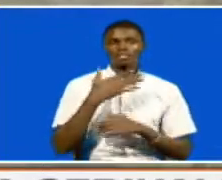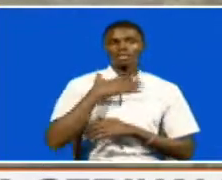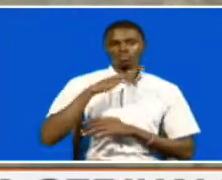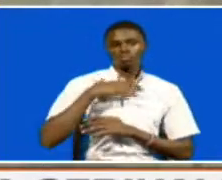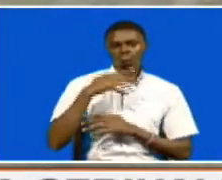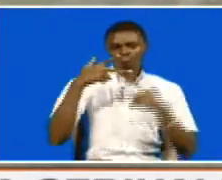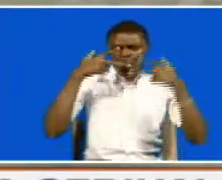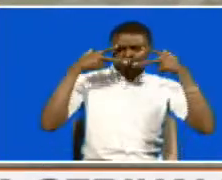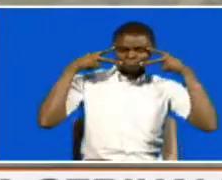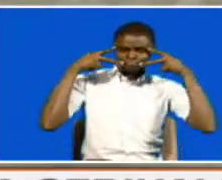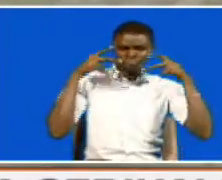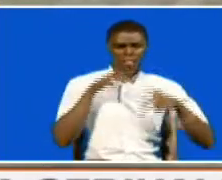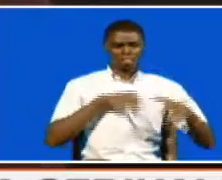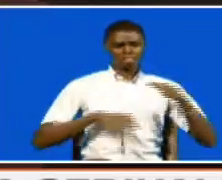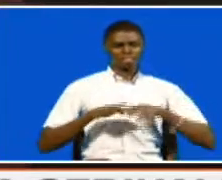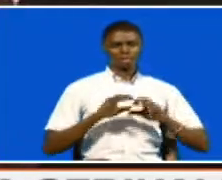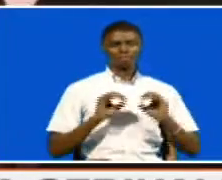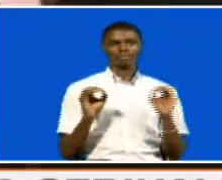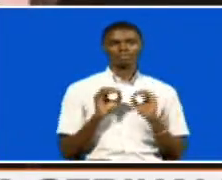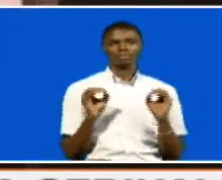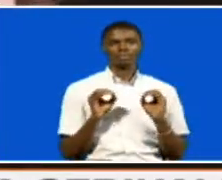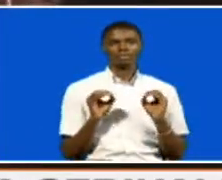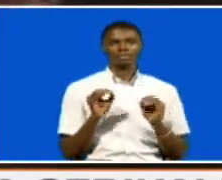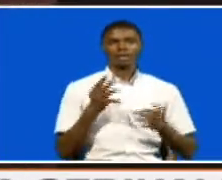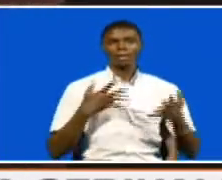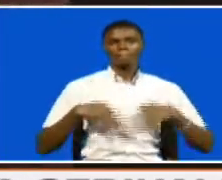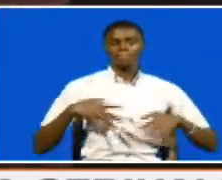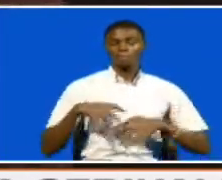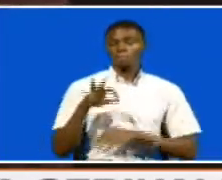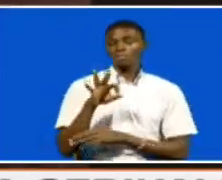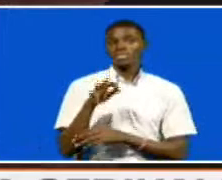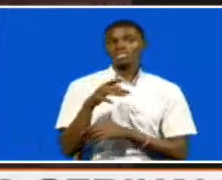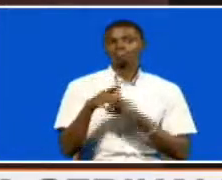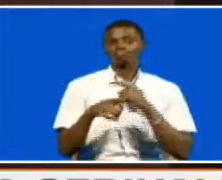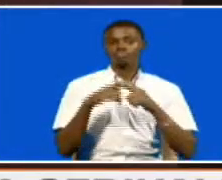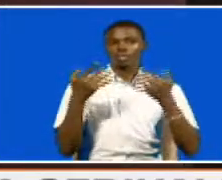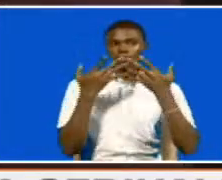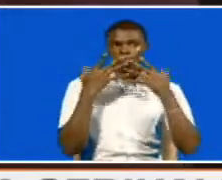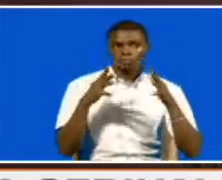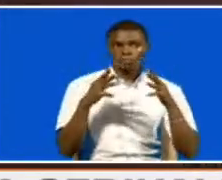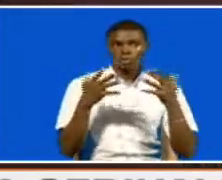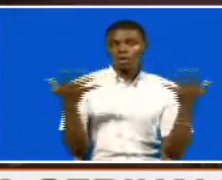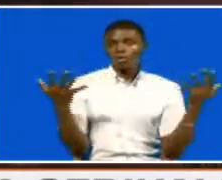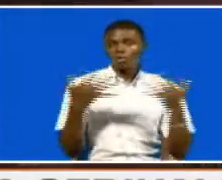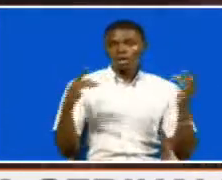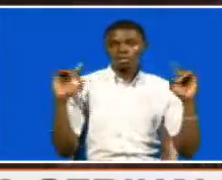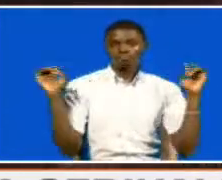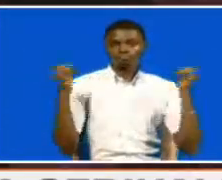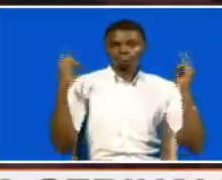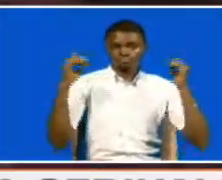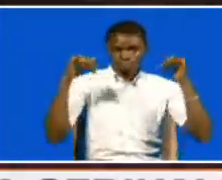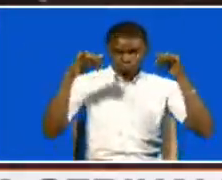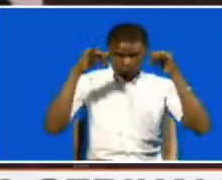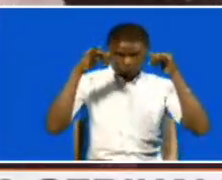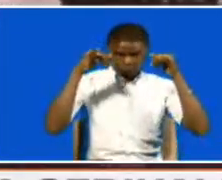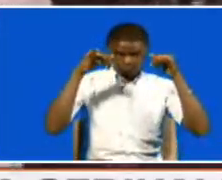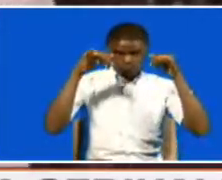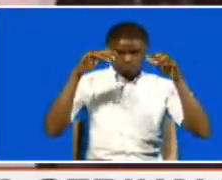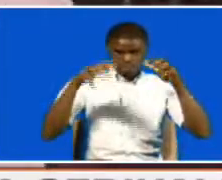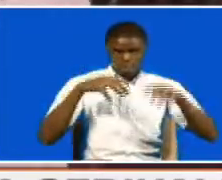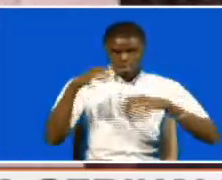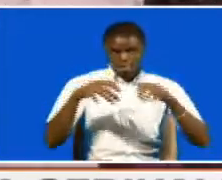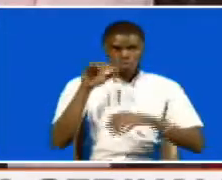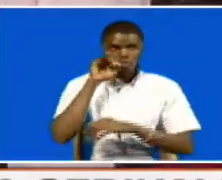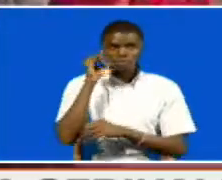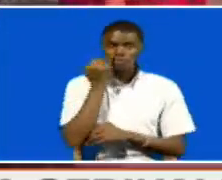hao hawatishi kamwe. Watu watatu waliuawa katika sehemu ya kulisha mifugo ya Mlango, kaunti ya Isiolo,